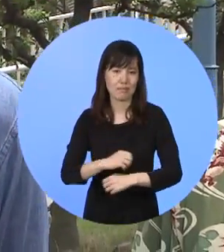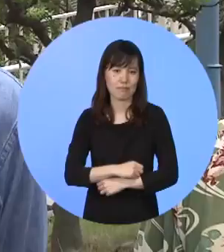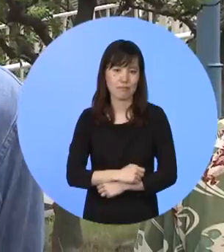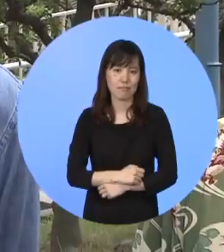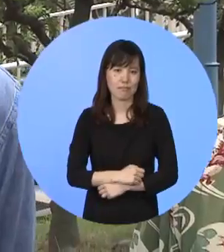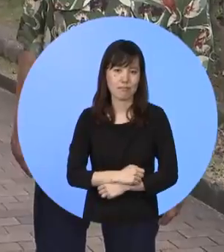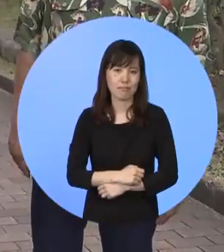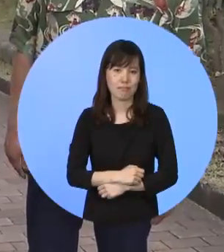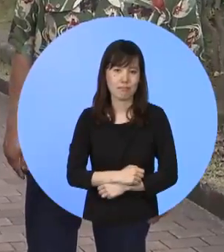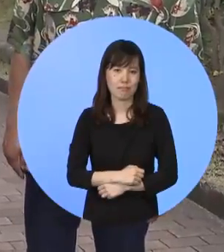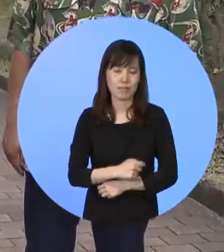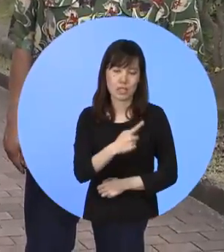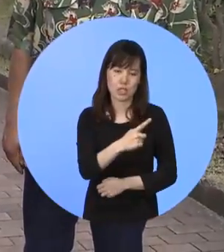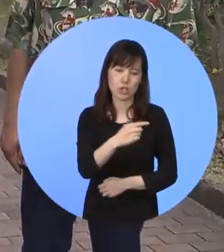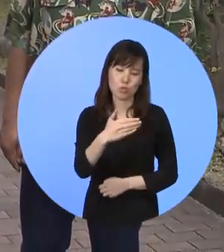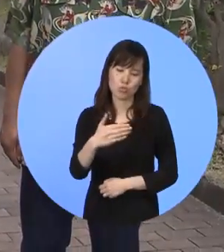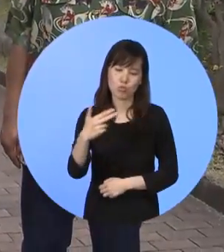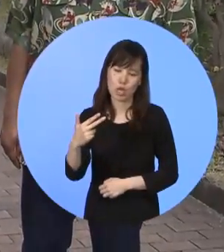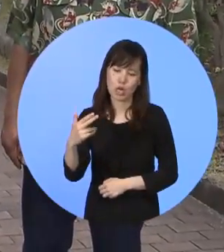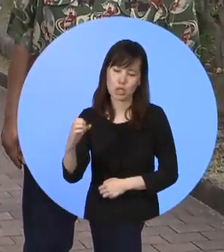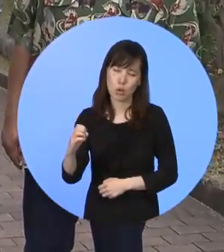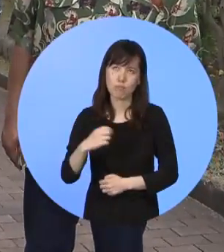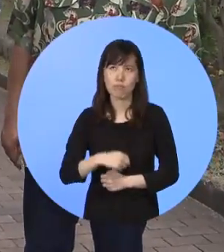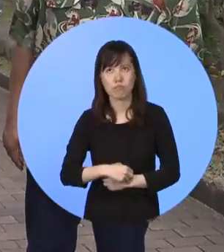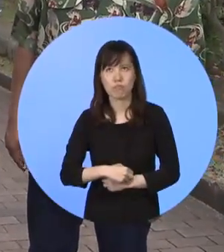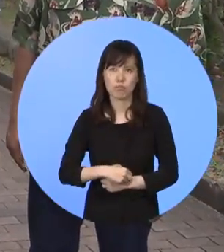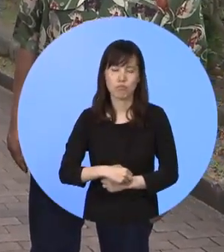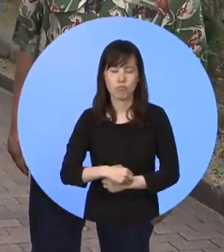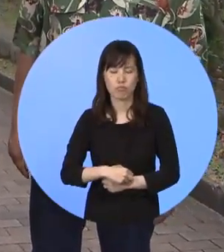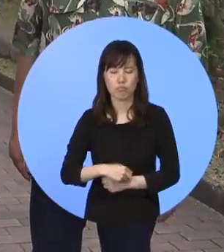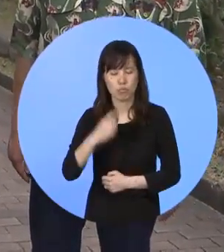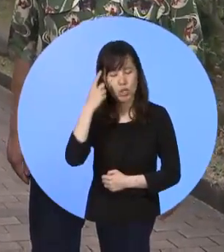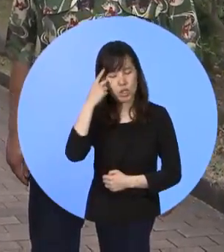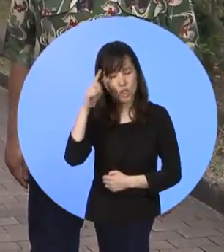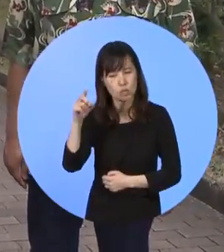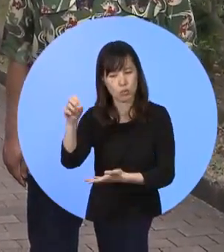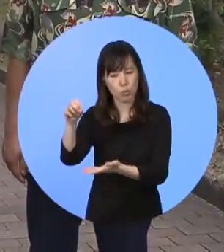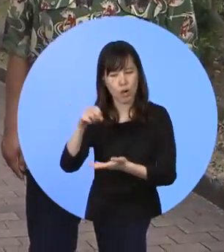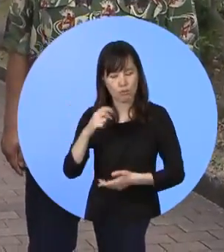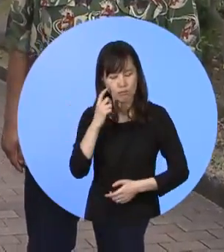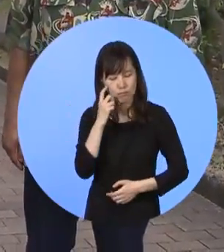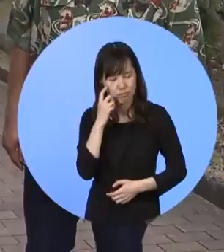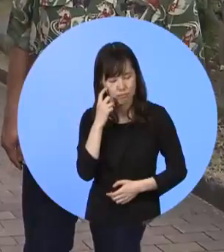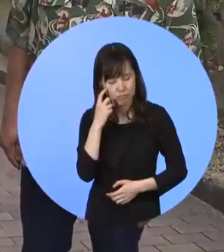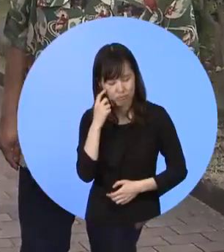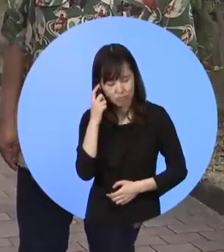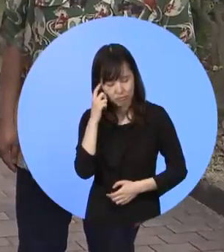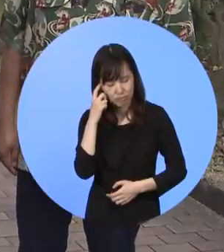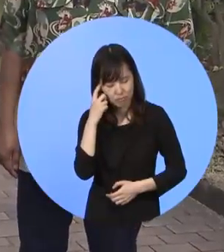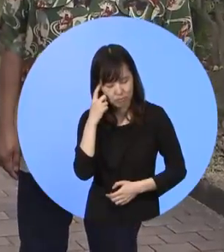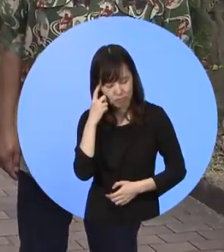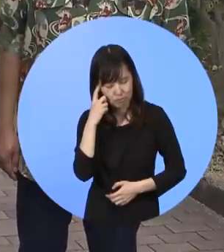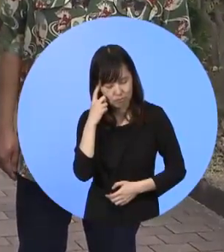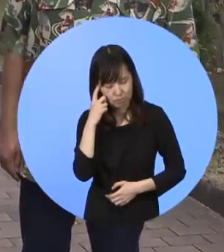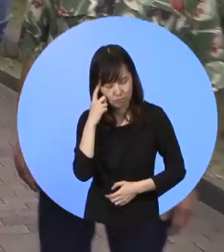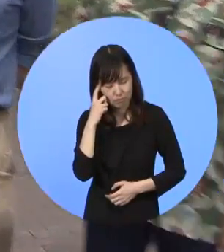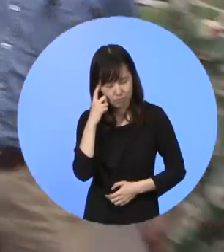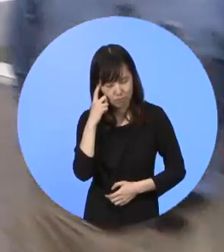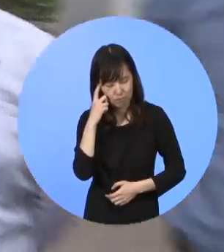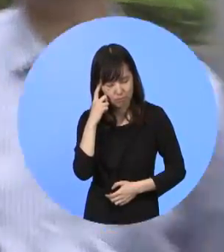ました。 1970年でしょ。そして今あえて早乙女さんがねヒントを出してくださ